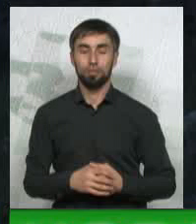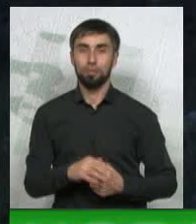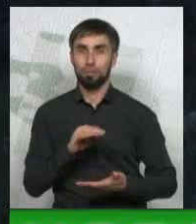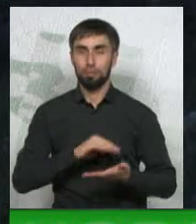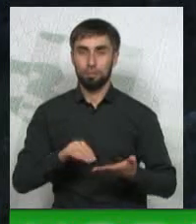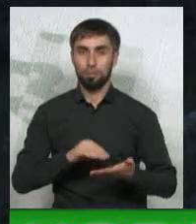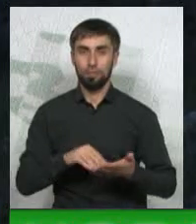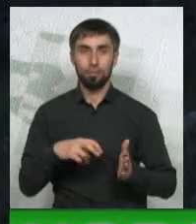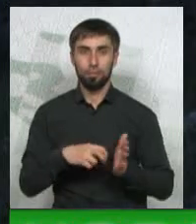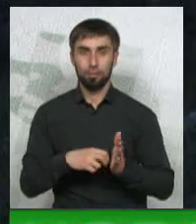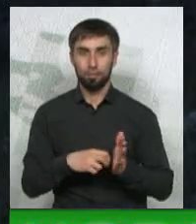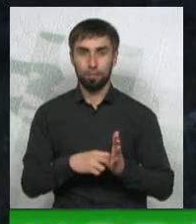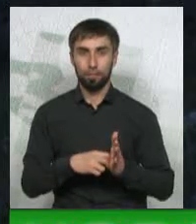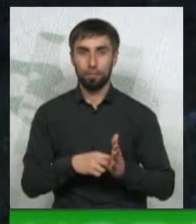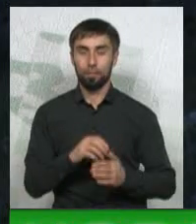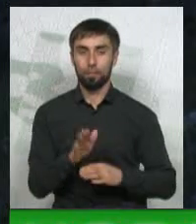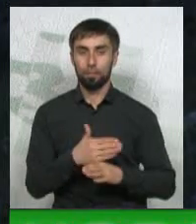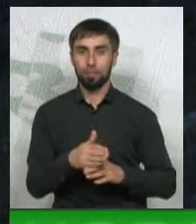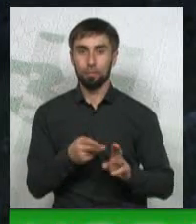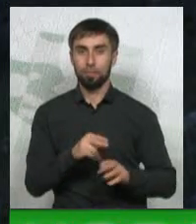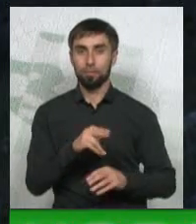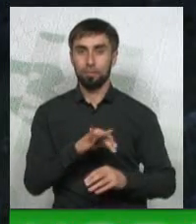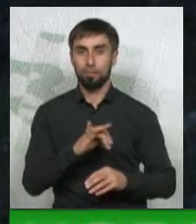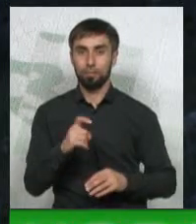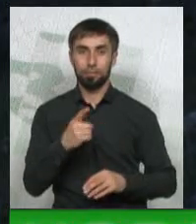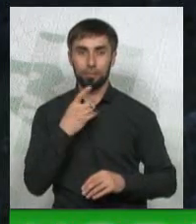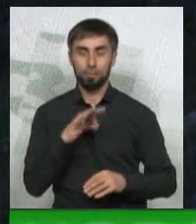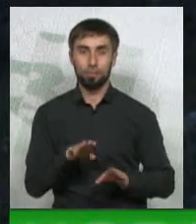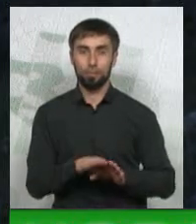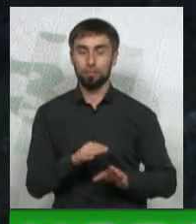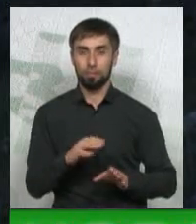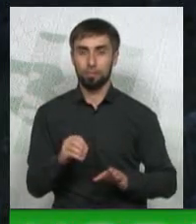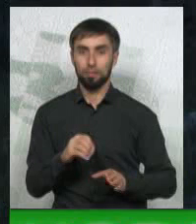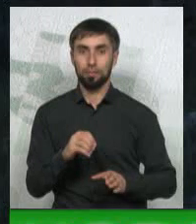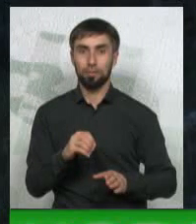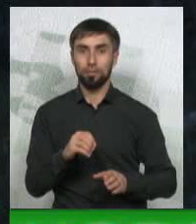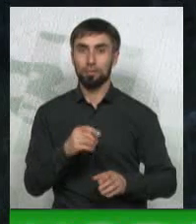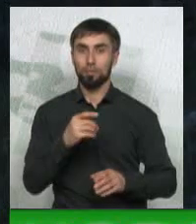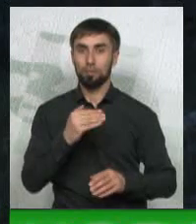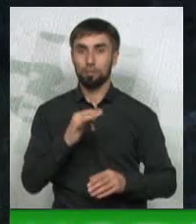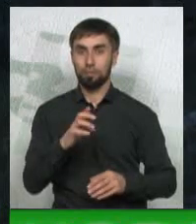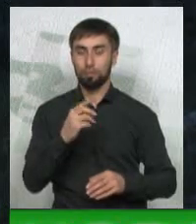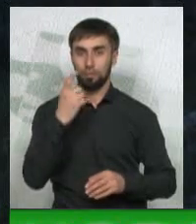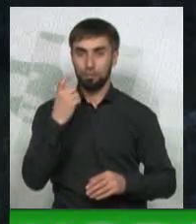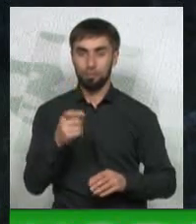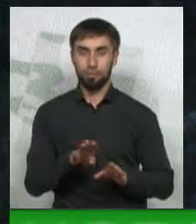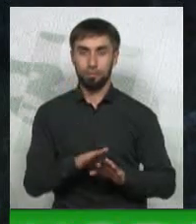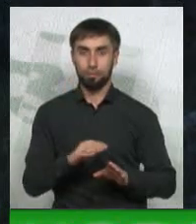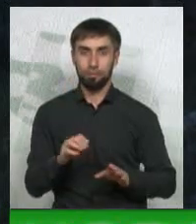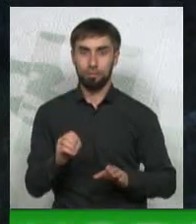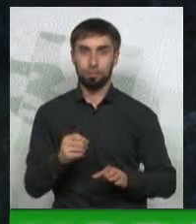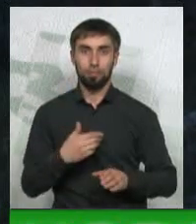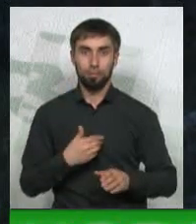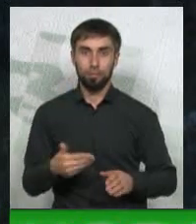Написали письмо. Отдел Жировский, отдел милиции, также поставили в известность ФСБ, также